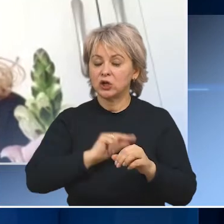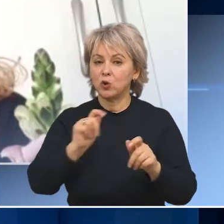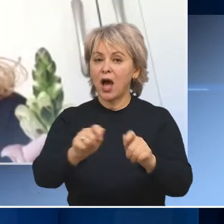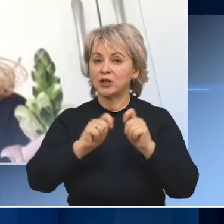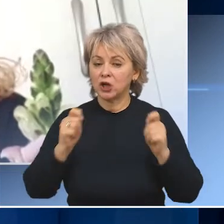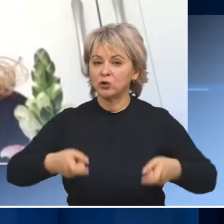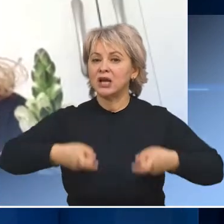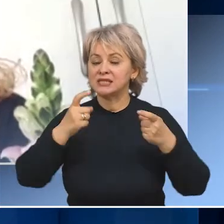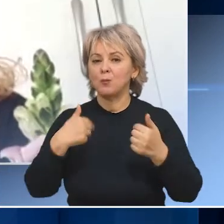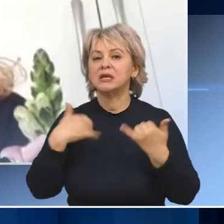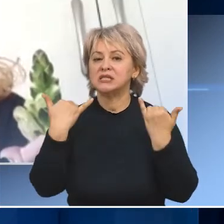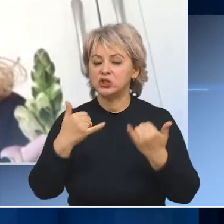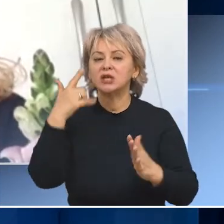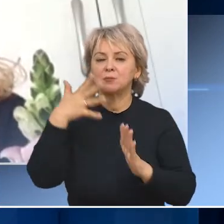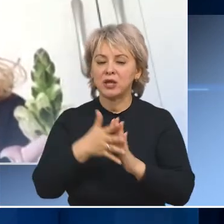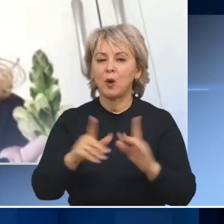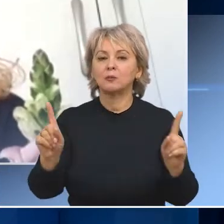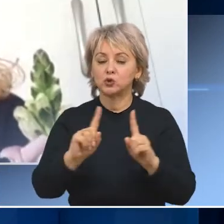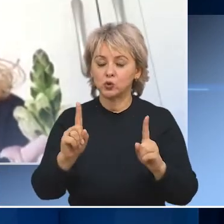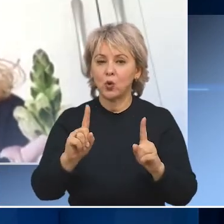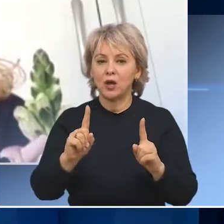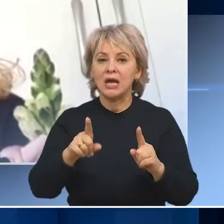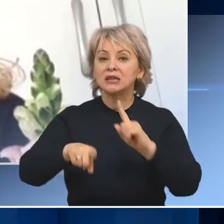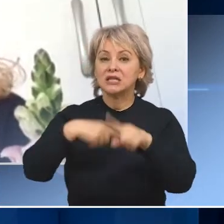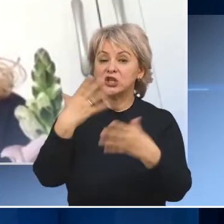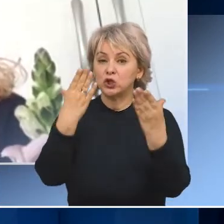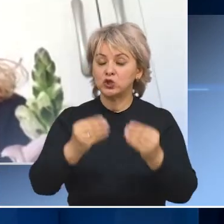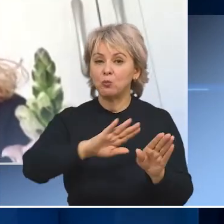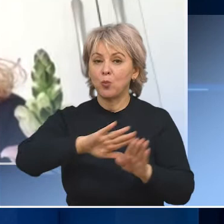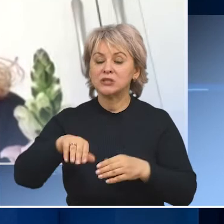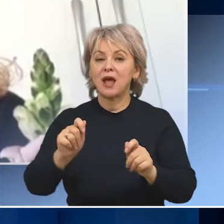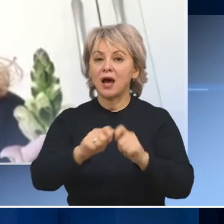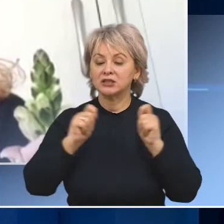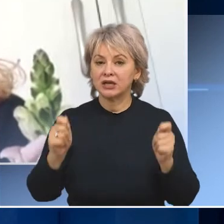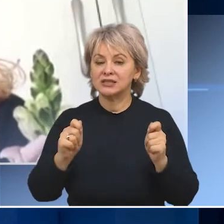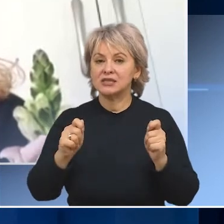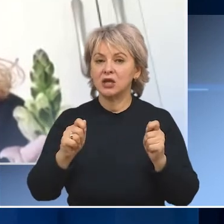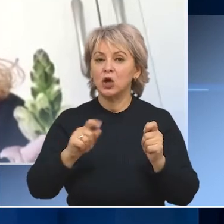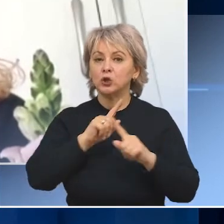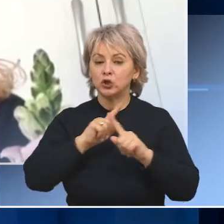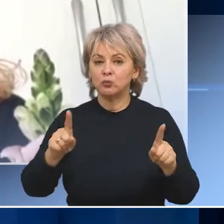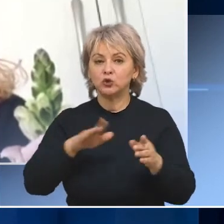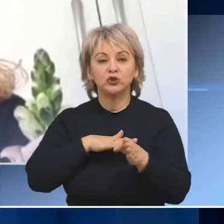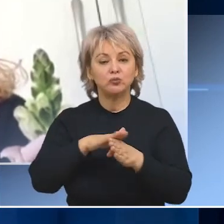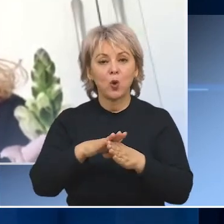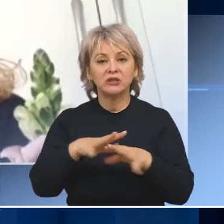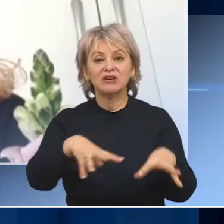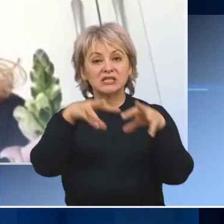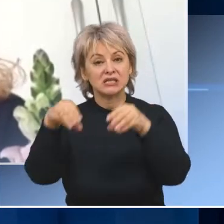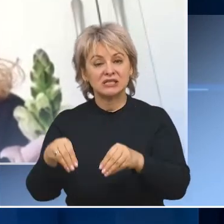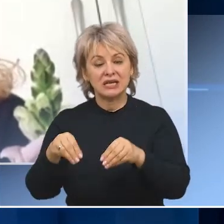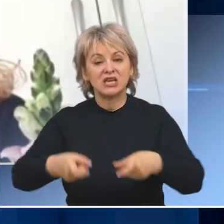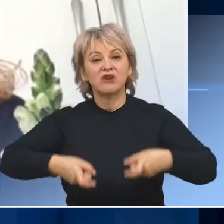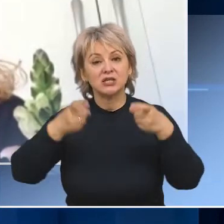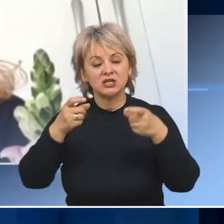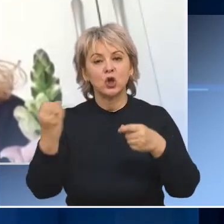работать, откроют отели? Но опять же, мы с вами понимаем, что на следующий день после открытия не будет полного заселения в